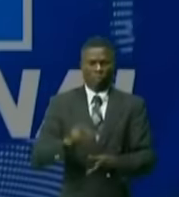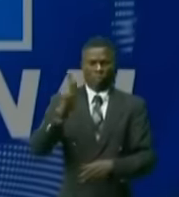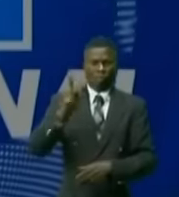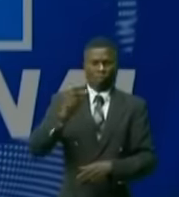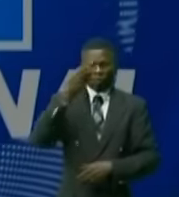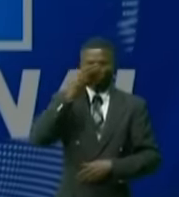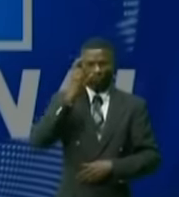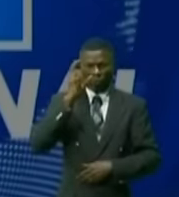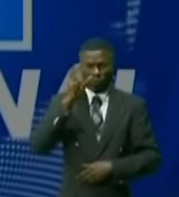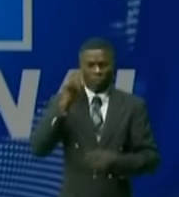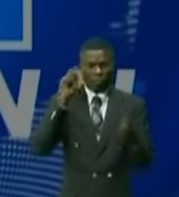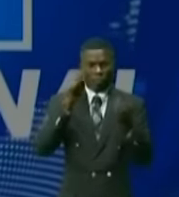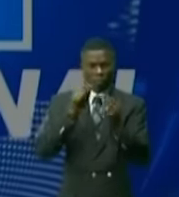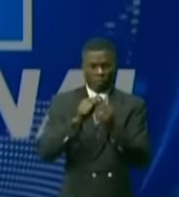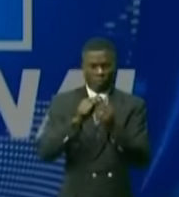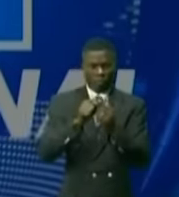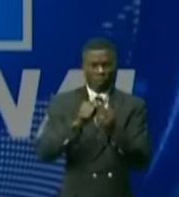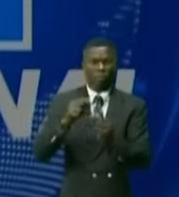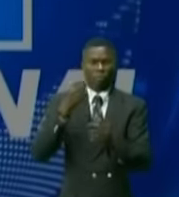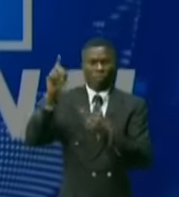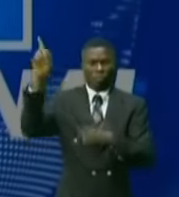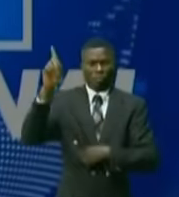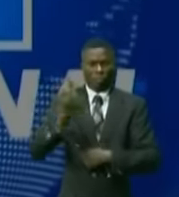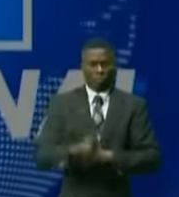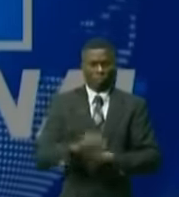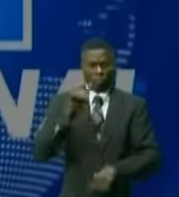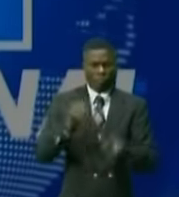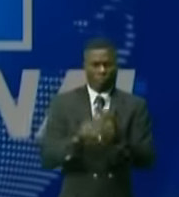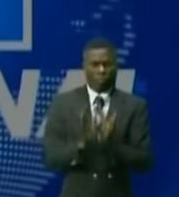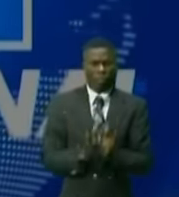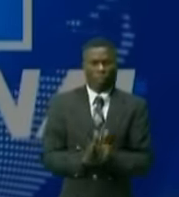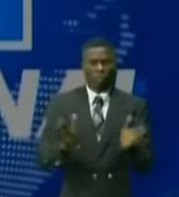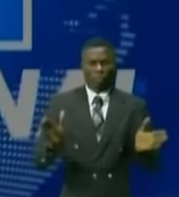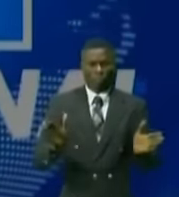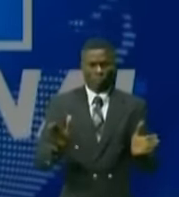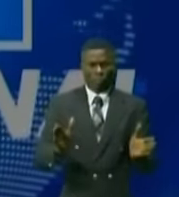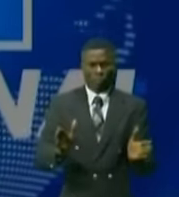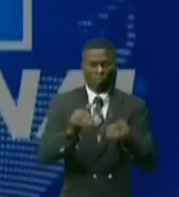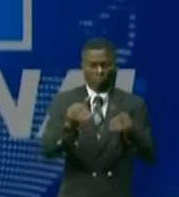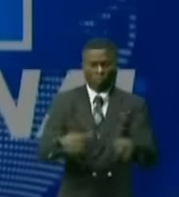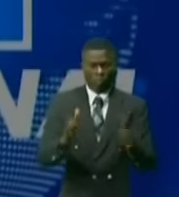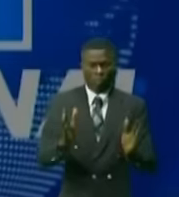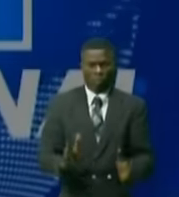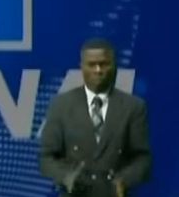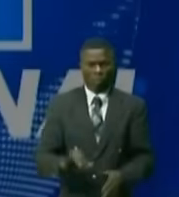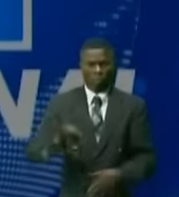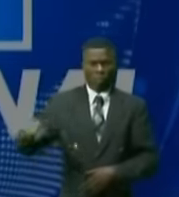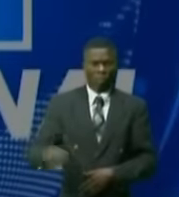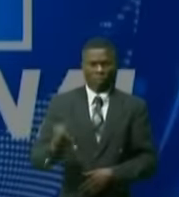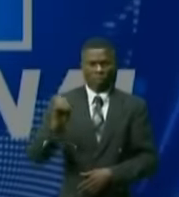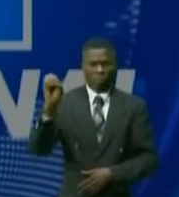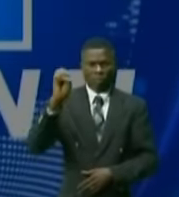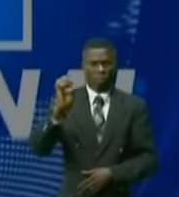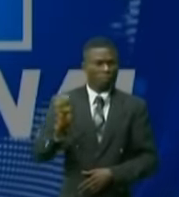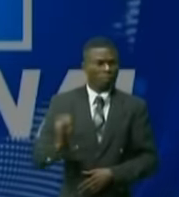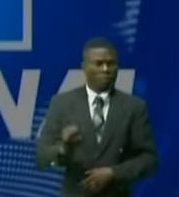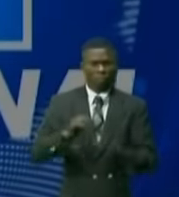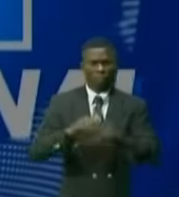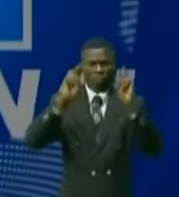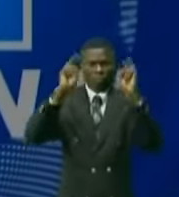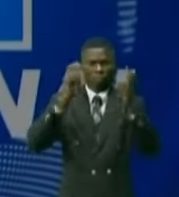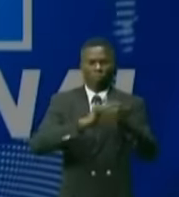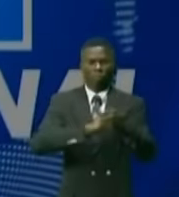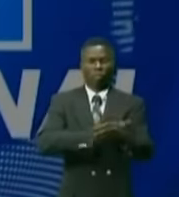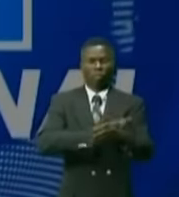Passa? C'est le but du déplacement effectué par le secrétaire général de l'agriculture, José Ilanga Lofunga, dans la ville de